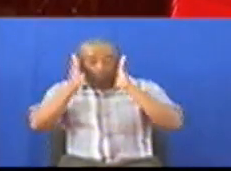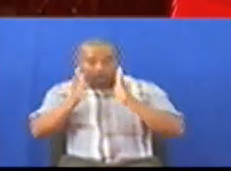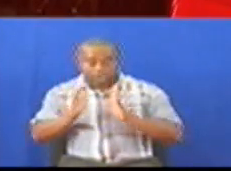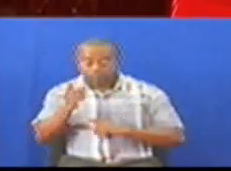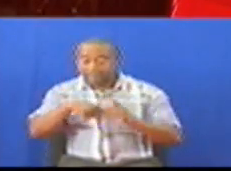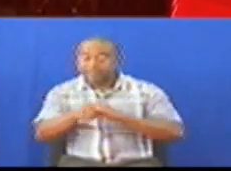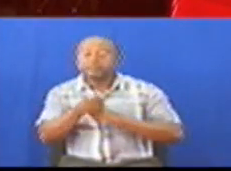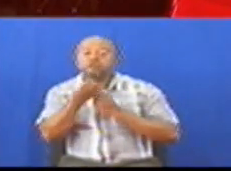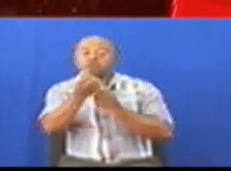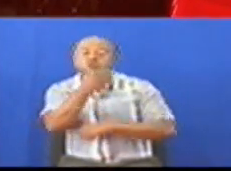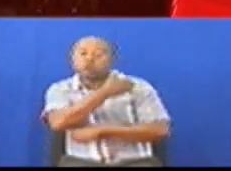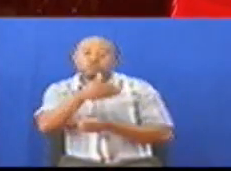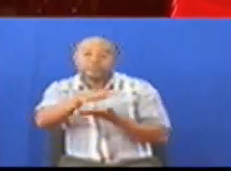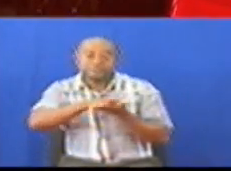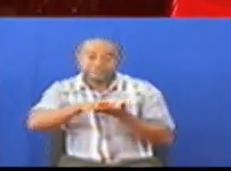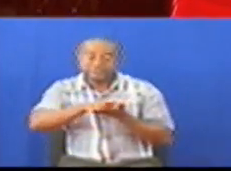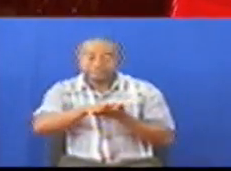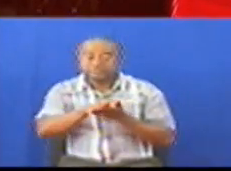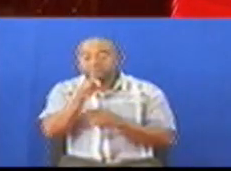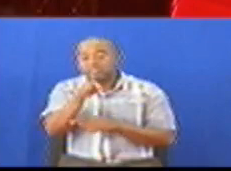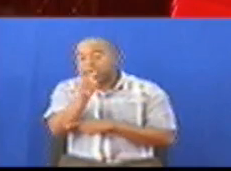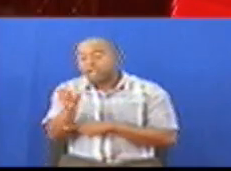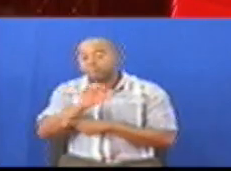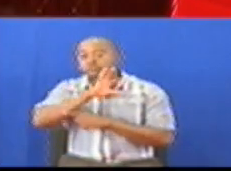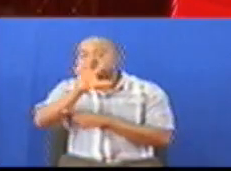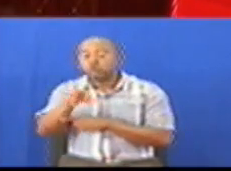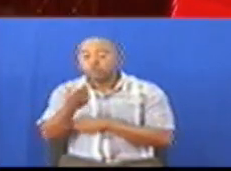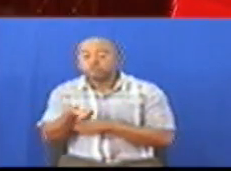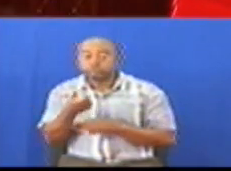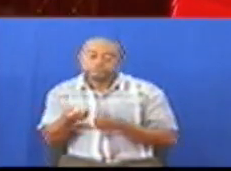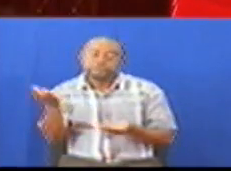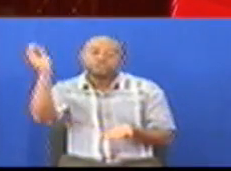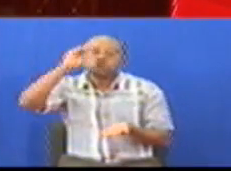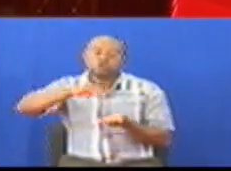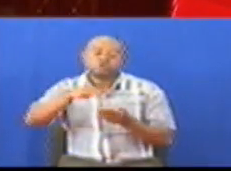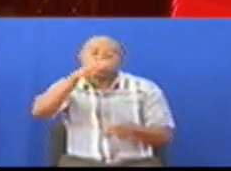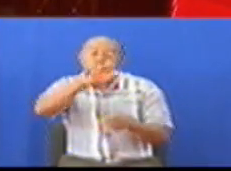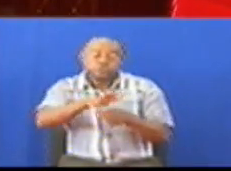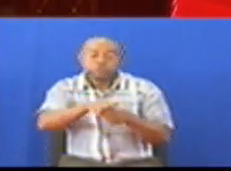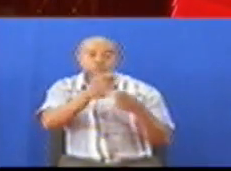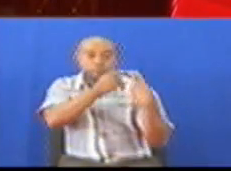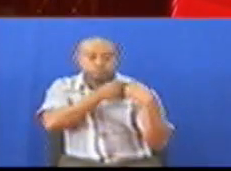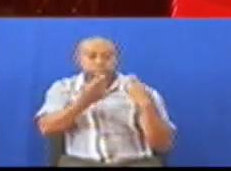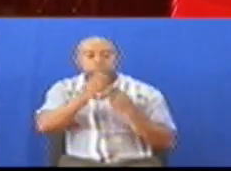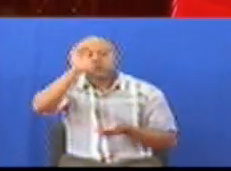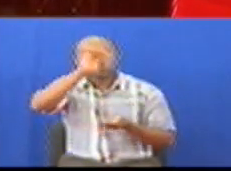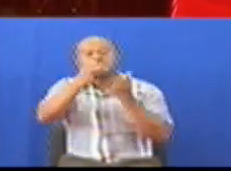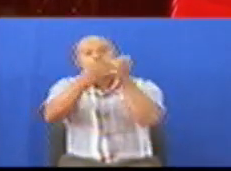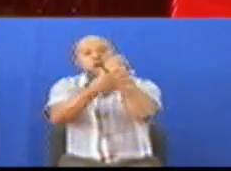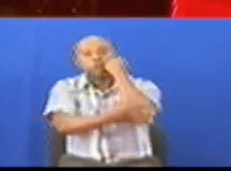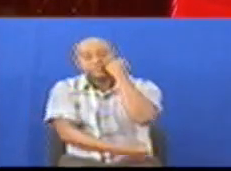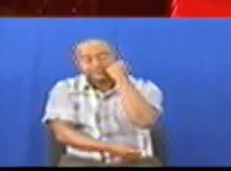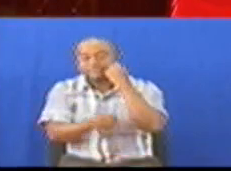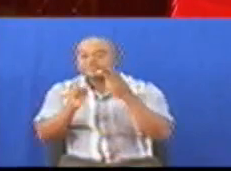msingi, pia katika nchi yetu halmashauri zinaongezewa wigo wa majukumu kama vile kupunguza umaskini katika jamii, kupunguza vifo vya mama na